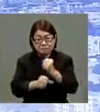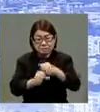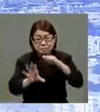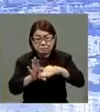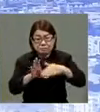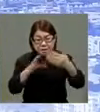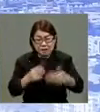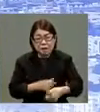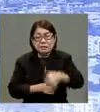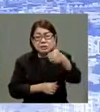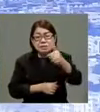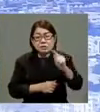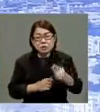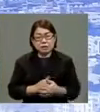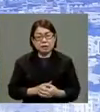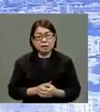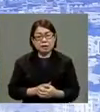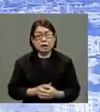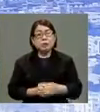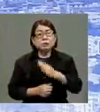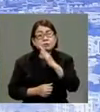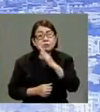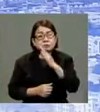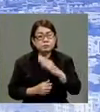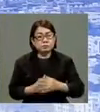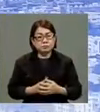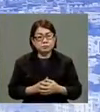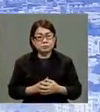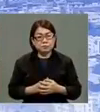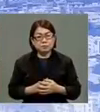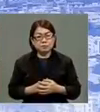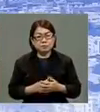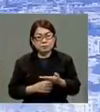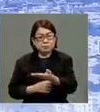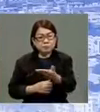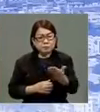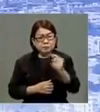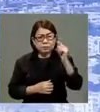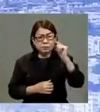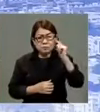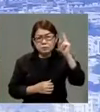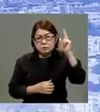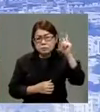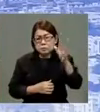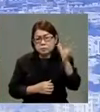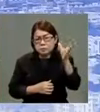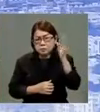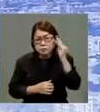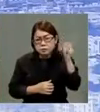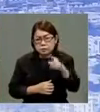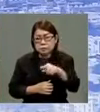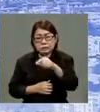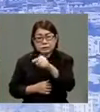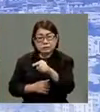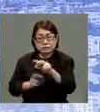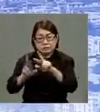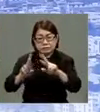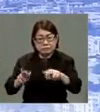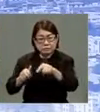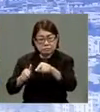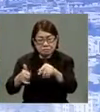าน เกิดว่าไปติดเชื้อใครมาหรือมีข่าวขึ้นมาว่ามีคนติดเชื้ออยู่ที่ตรงนั้นตรงนี้น